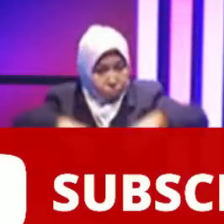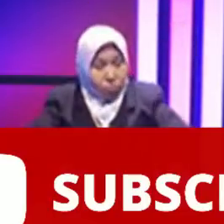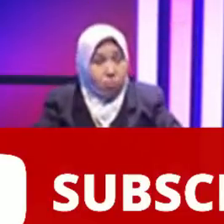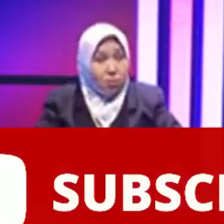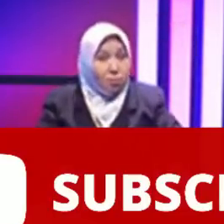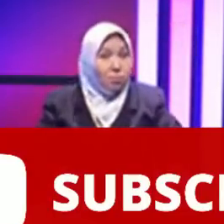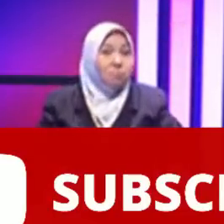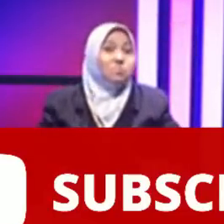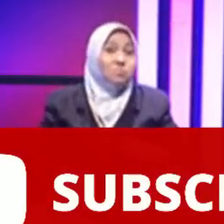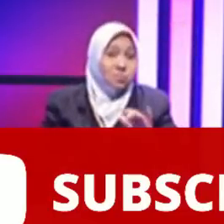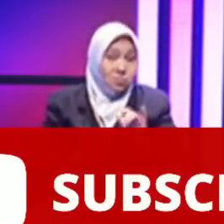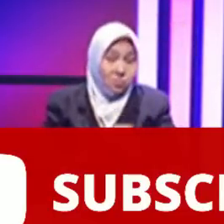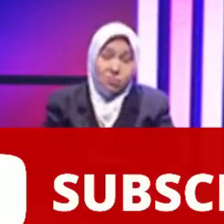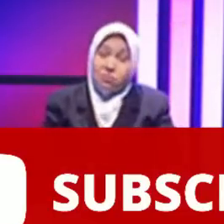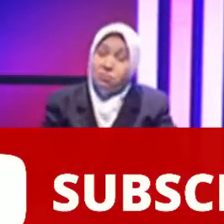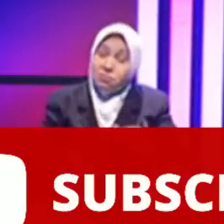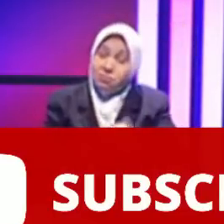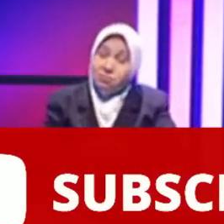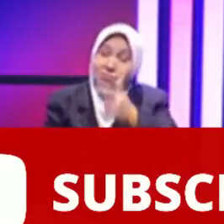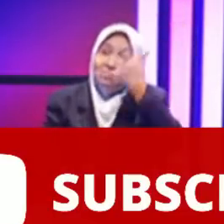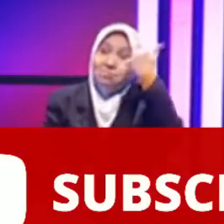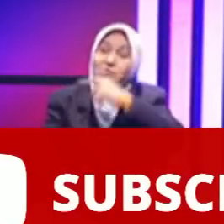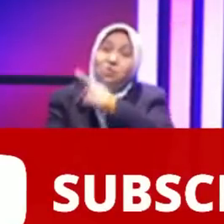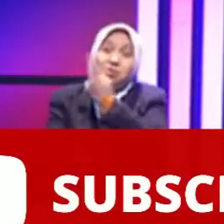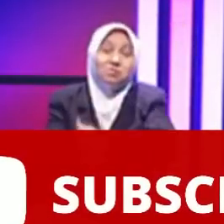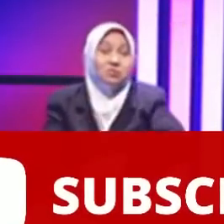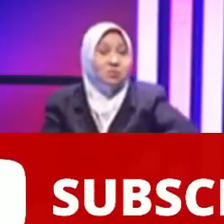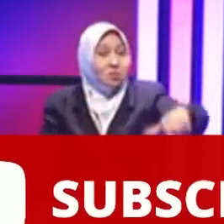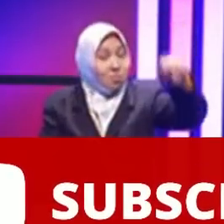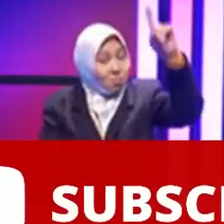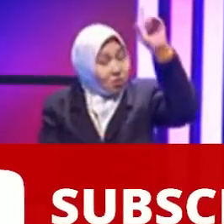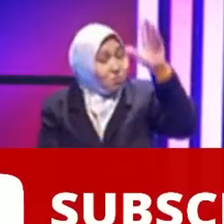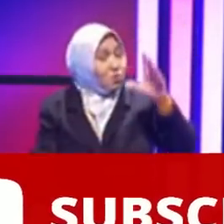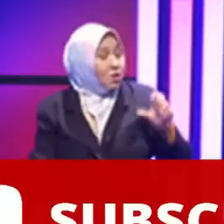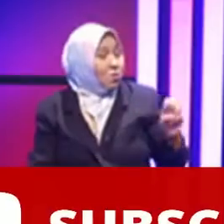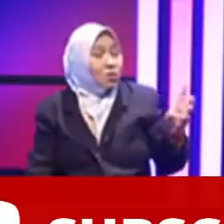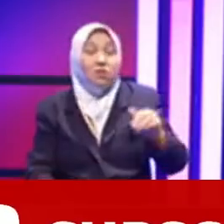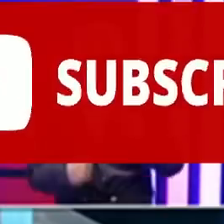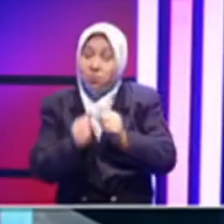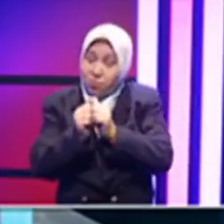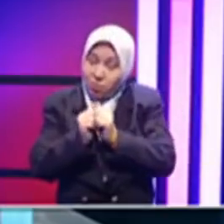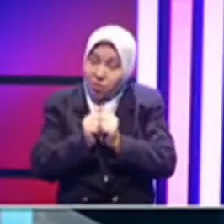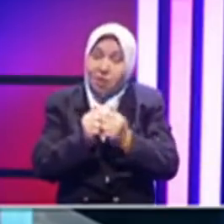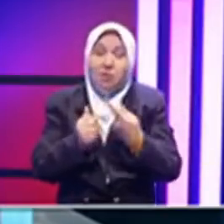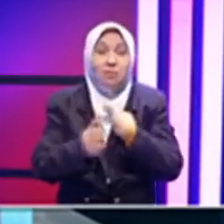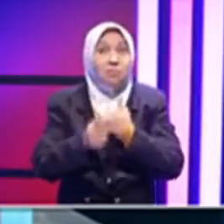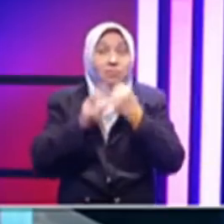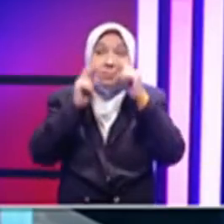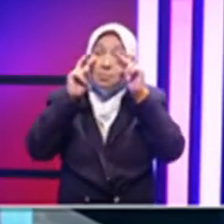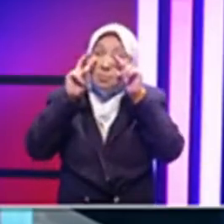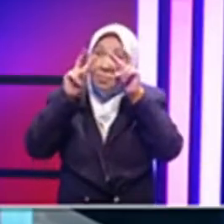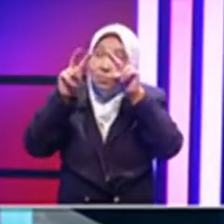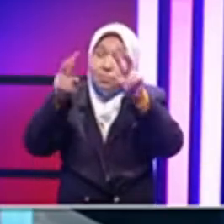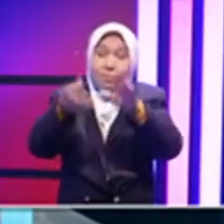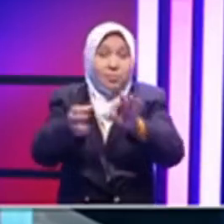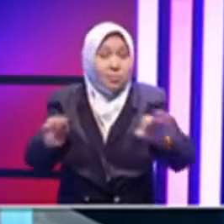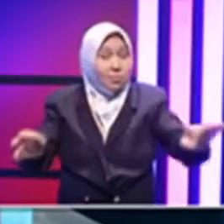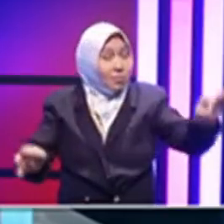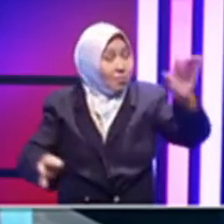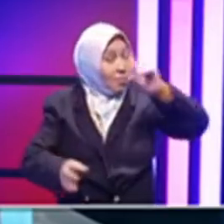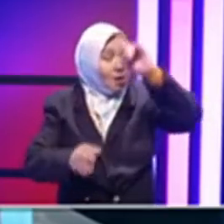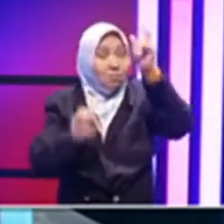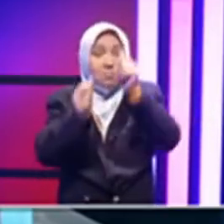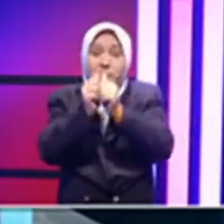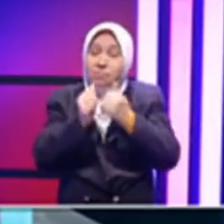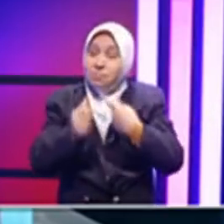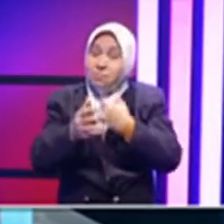datang pada saat itu pun dengan kuasa Allah Subhanahu Wa Taala. Bila sama-sama kita renung ayat-ayat Allah, untuk sama-sama kita